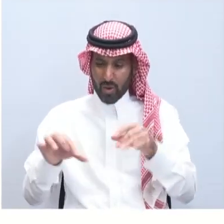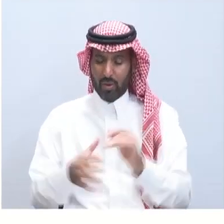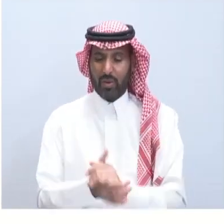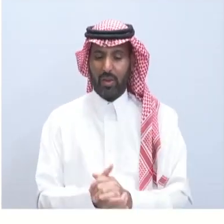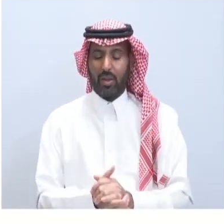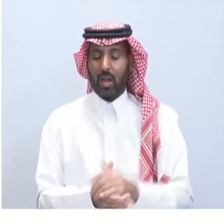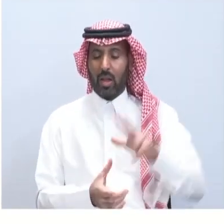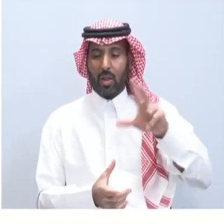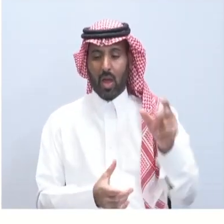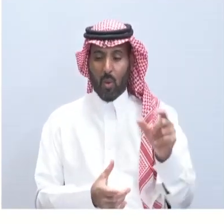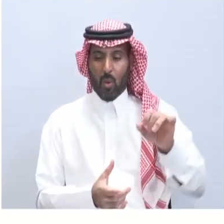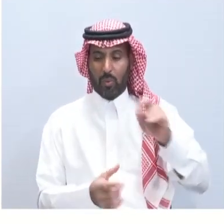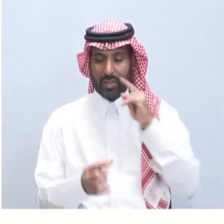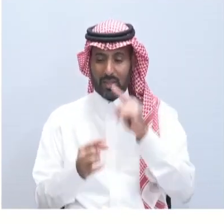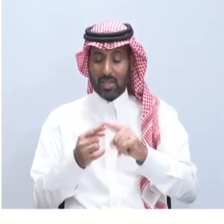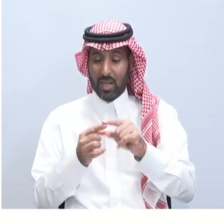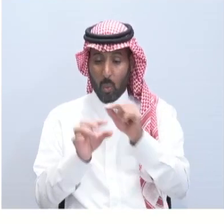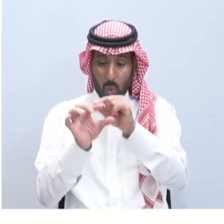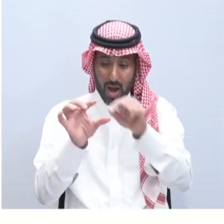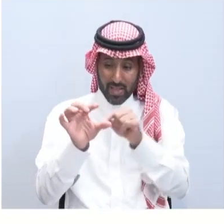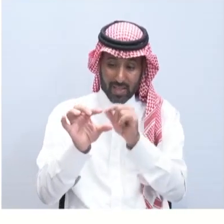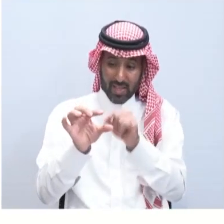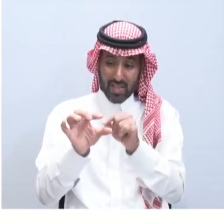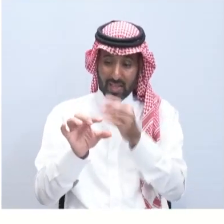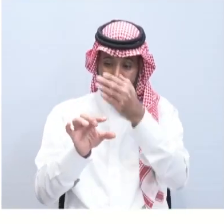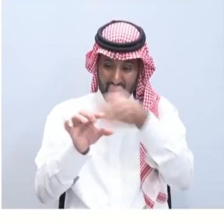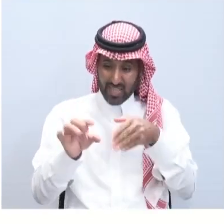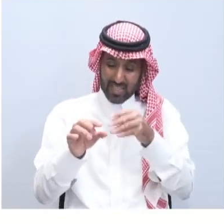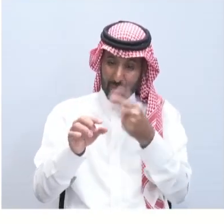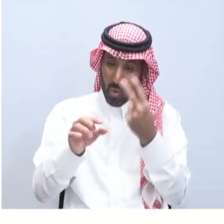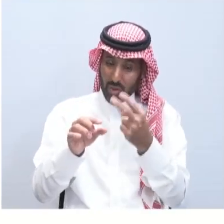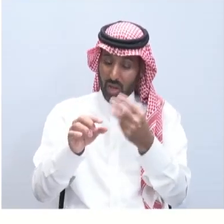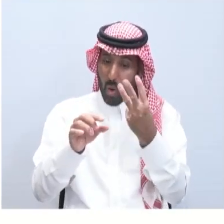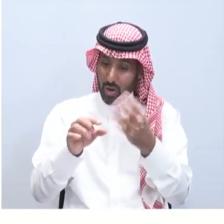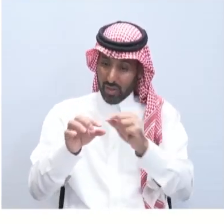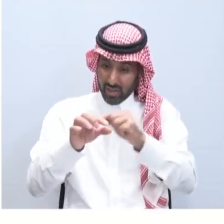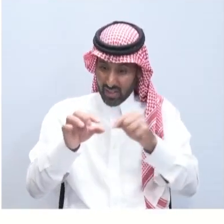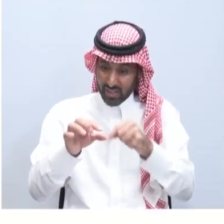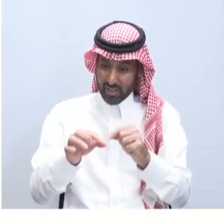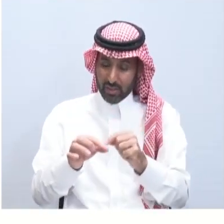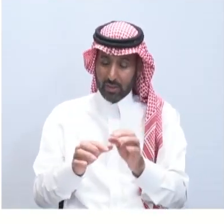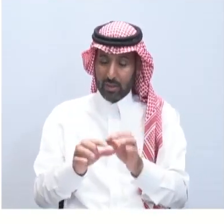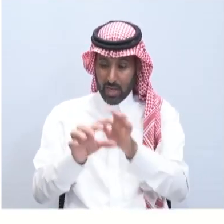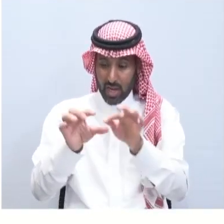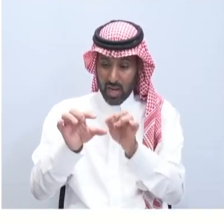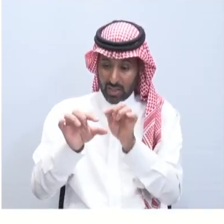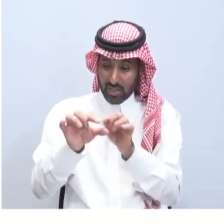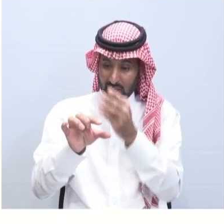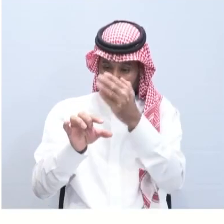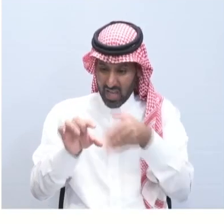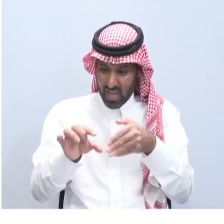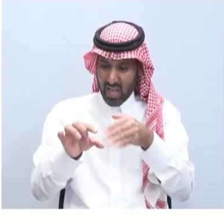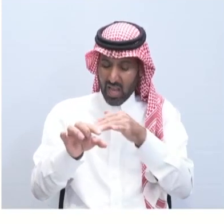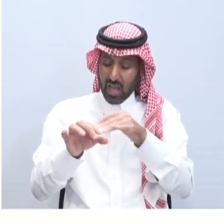النووي عندما تنقسم نواه الذره الى نواتين او اكثر ويصاحب ذلك